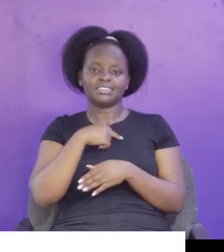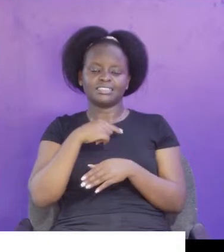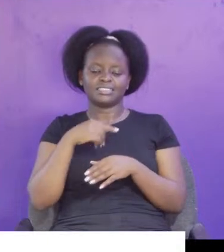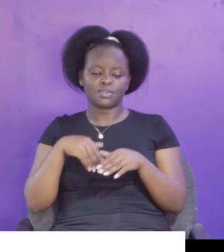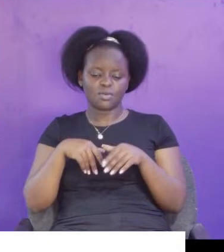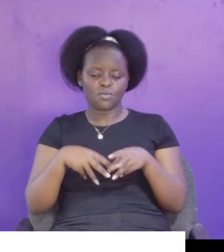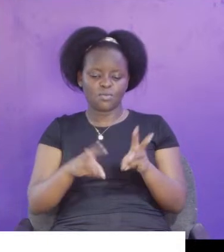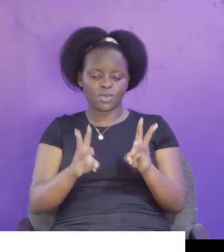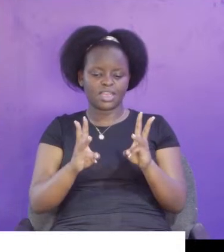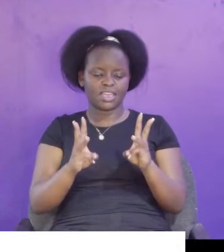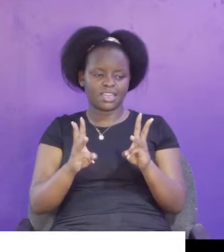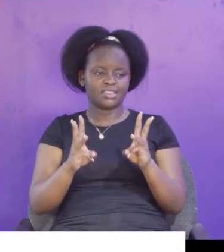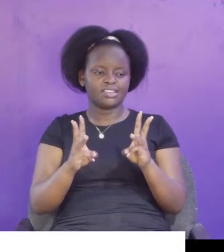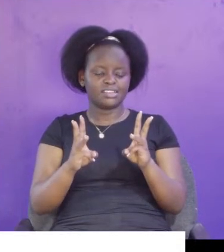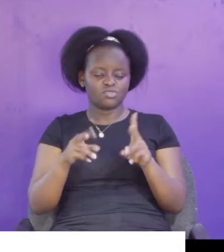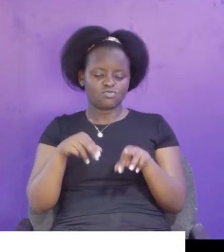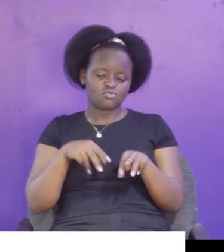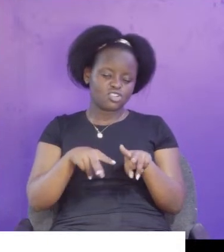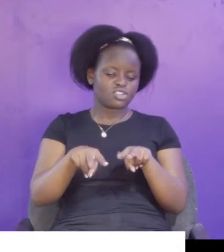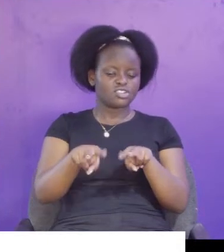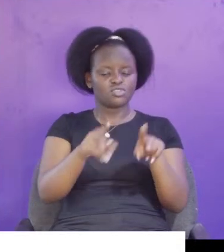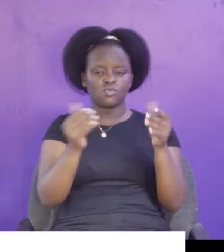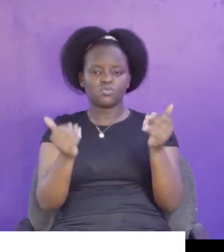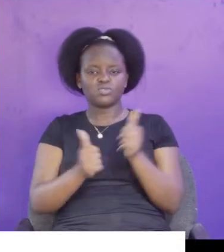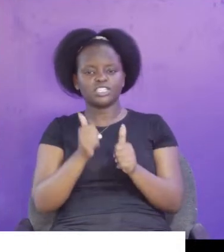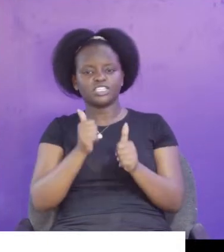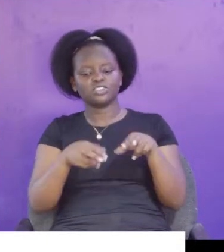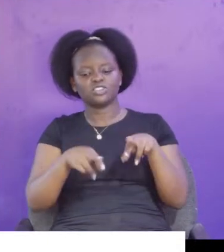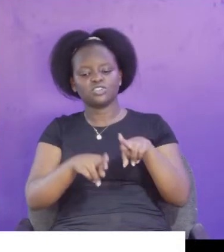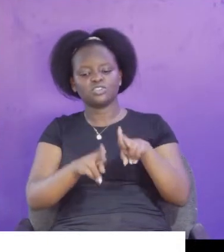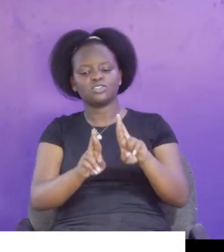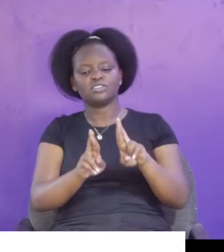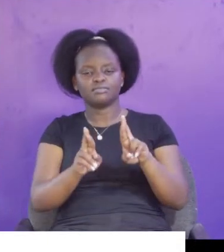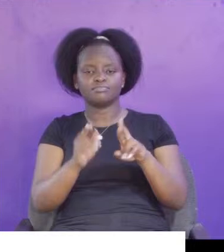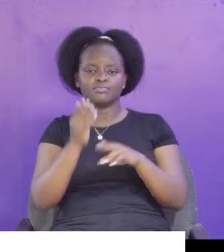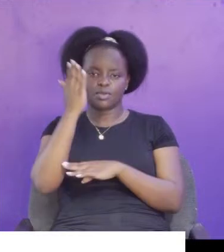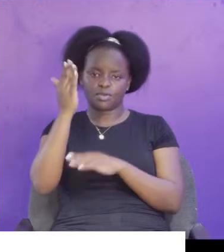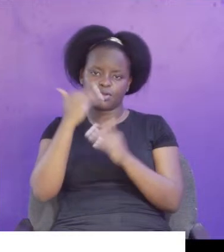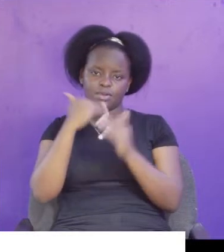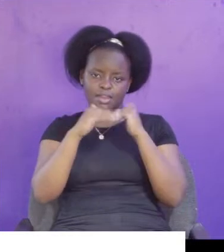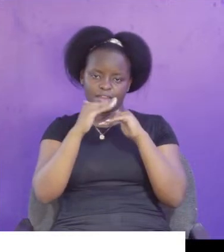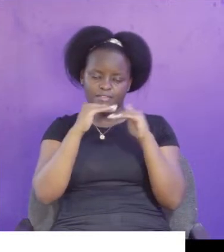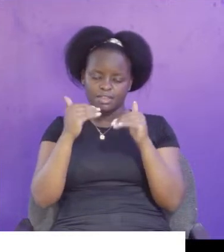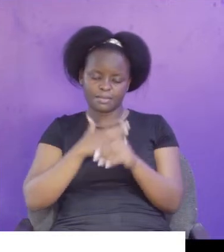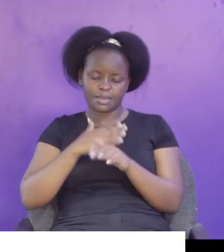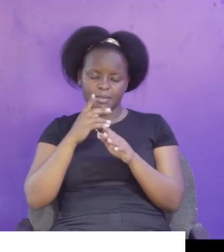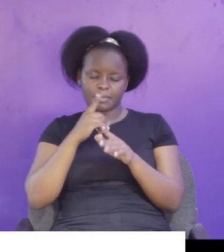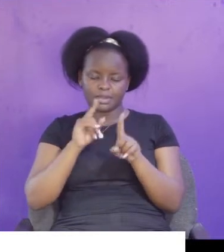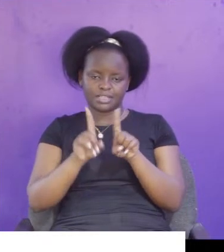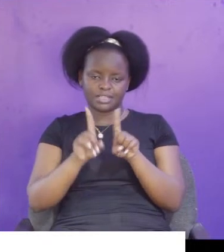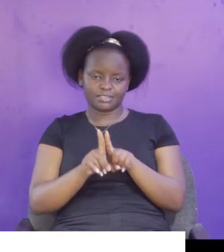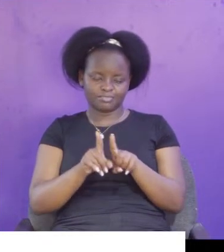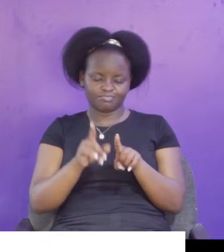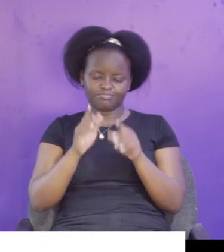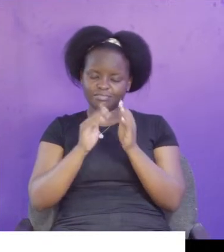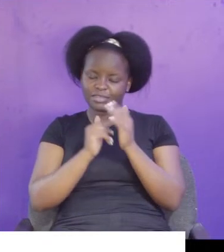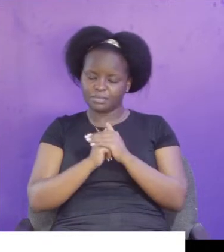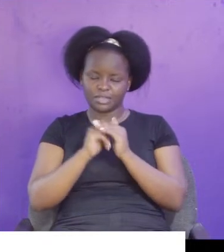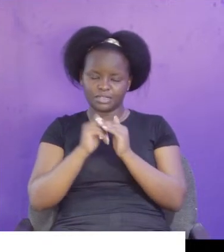za huko. Kwa hivyo ndugu yangu, ni kuombee kwa Mwenyezi Mungu